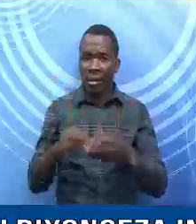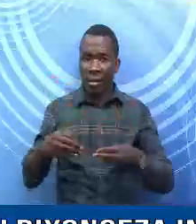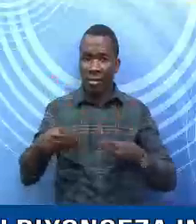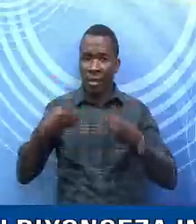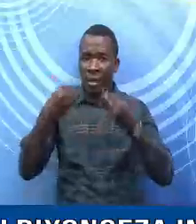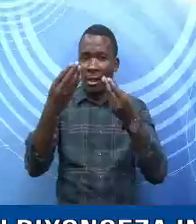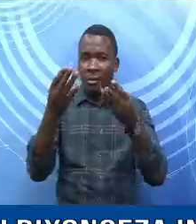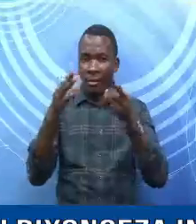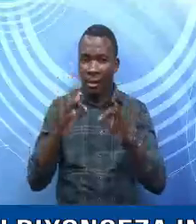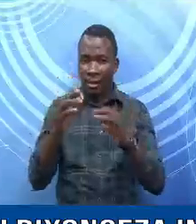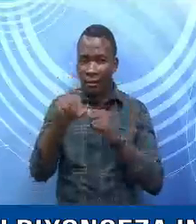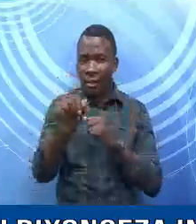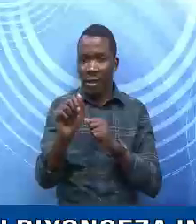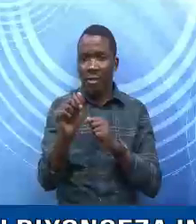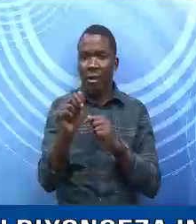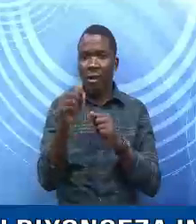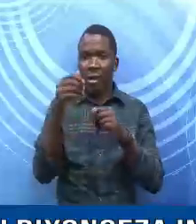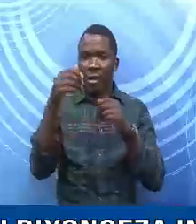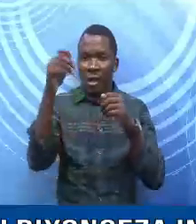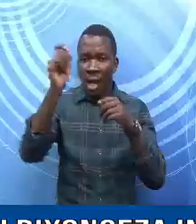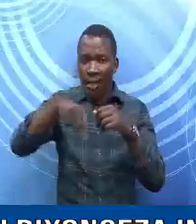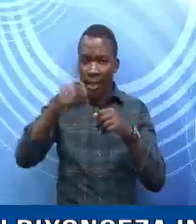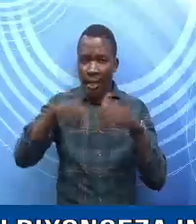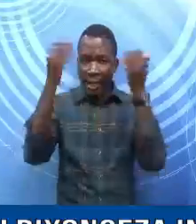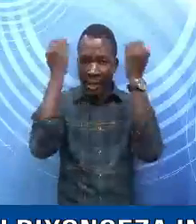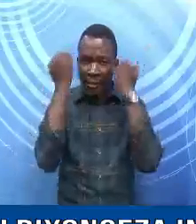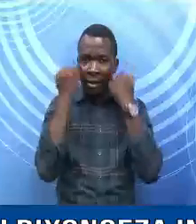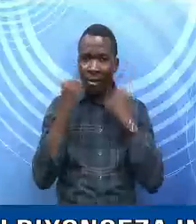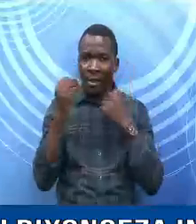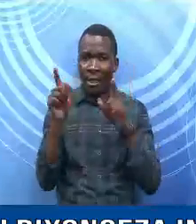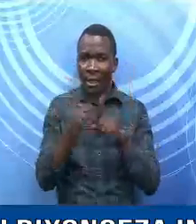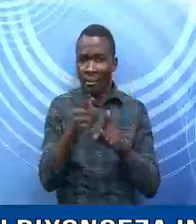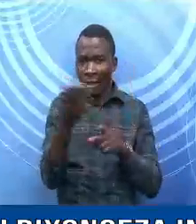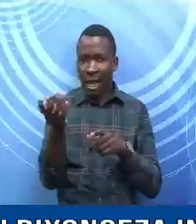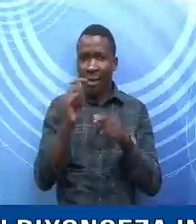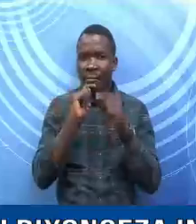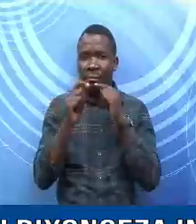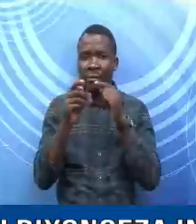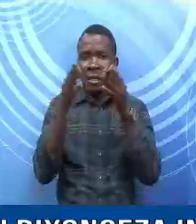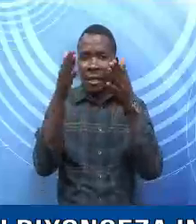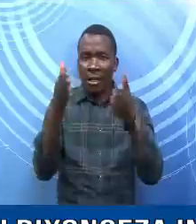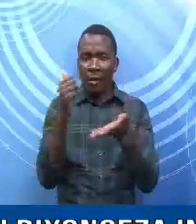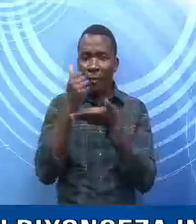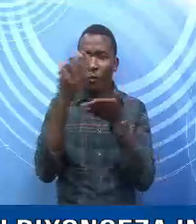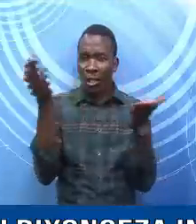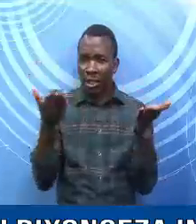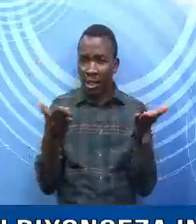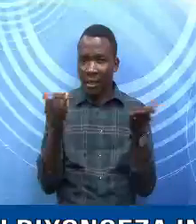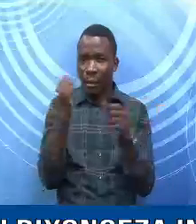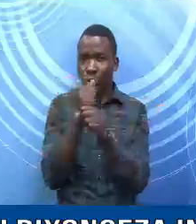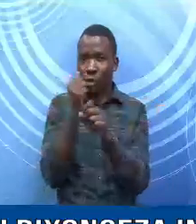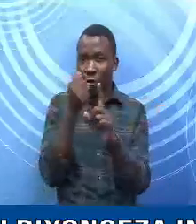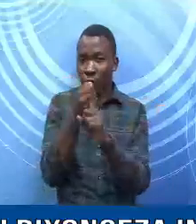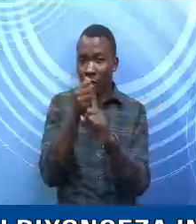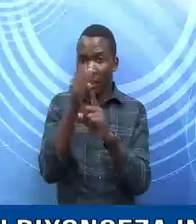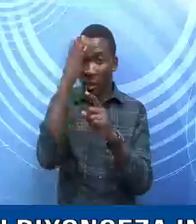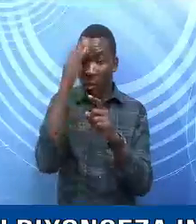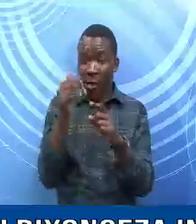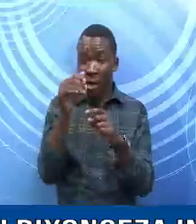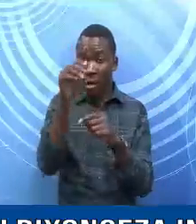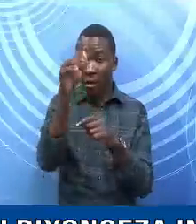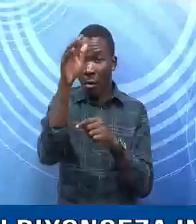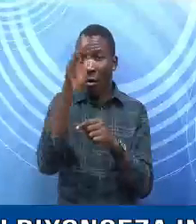nyine numva mwamufashaho mwamukorera ubuvugizi akarenganurwa kuko n'umukecuru ararenganye. Yashatse nyine urusengero ko